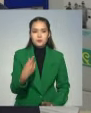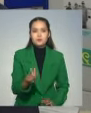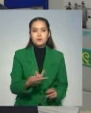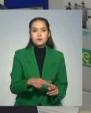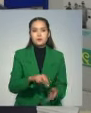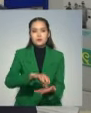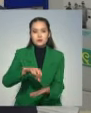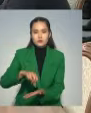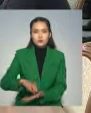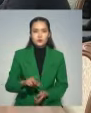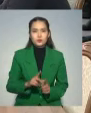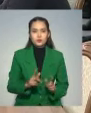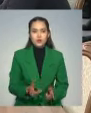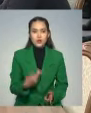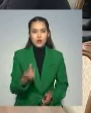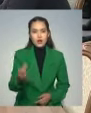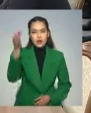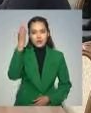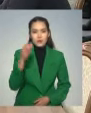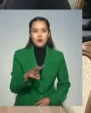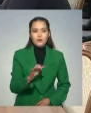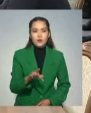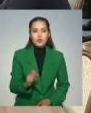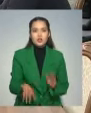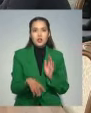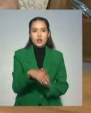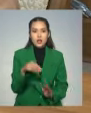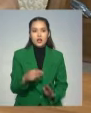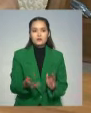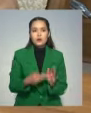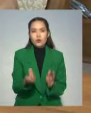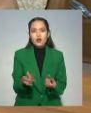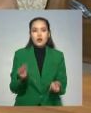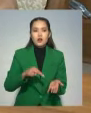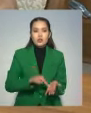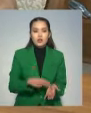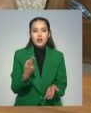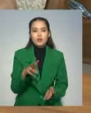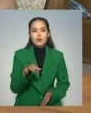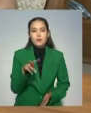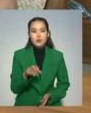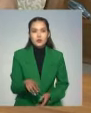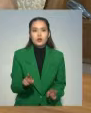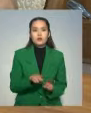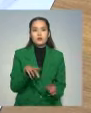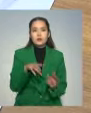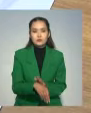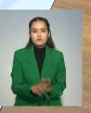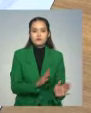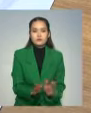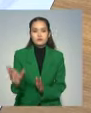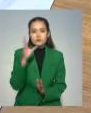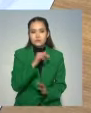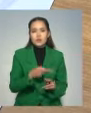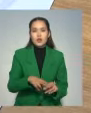и достоверная информация. Напомню, теперь в мажилисе 98 мест, треть из которых займут одномандатники, в том числе самовыдвиженцы. После